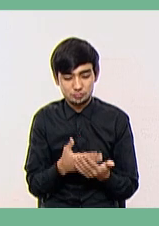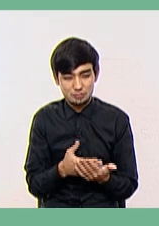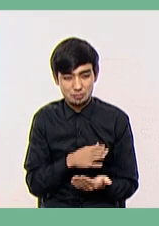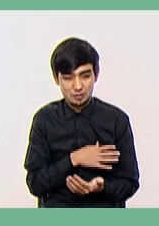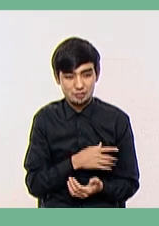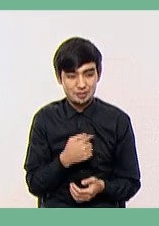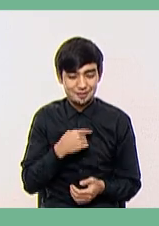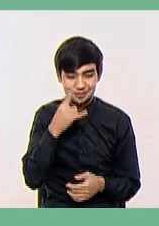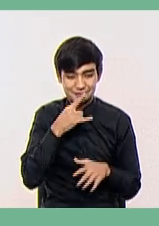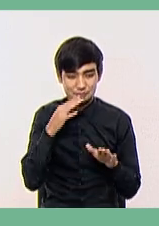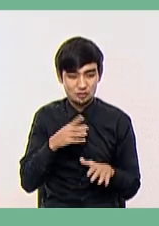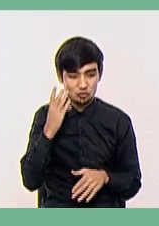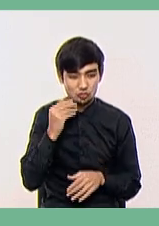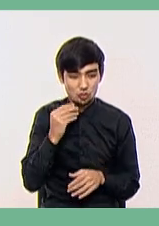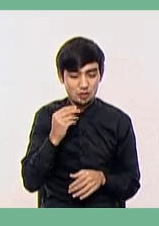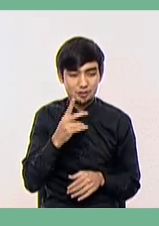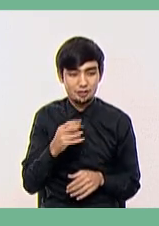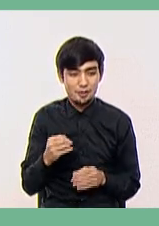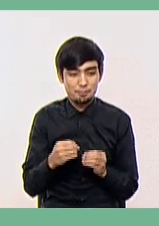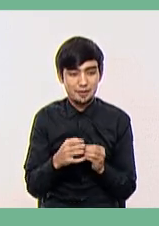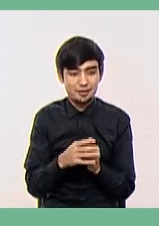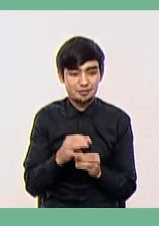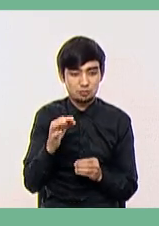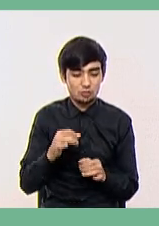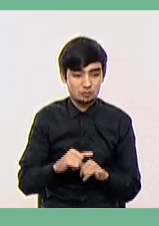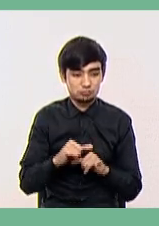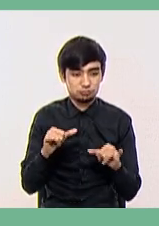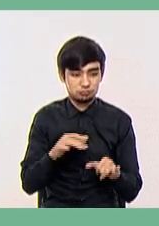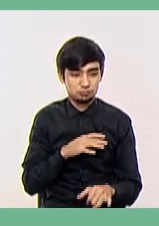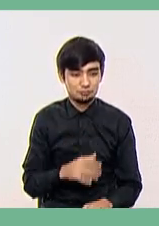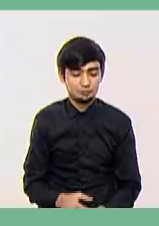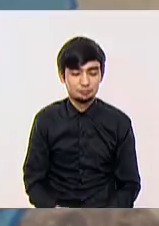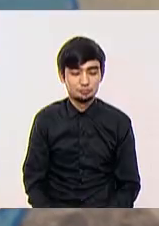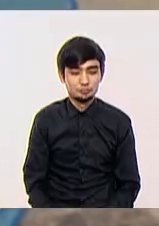салыстырғанда қазақстандықтардың саны 15%-ға көбейген.